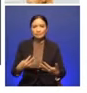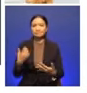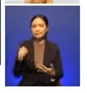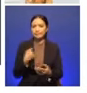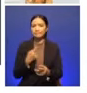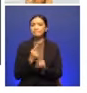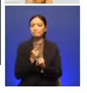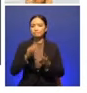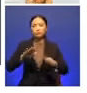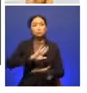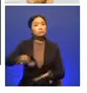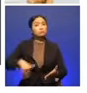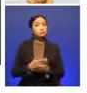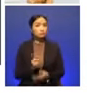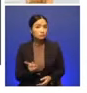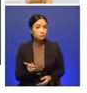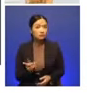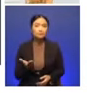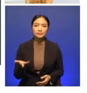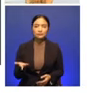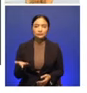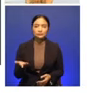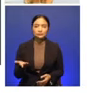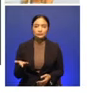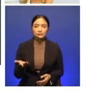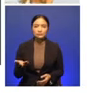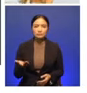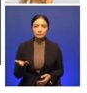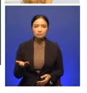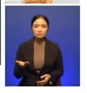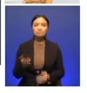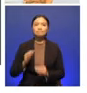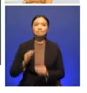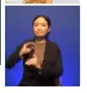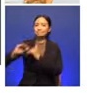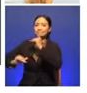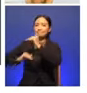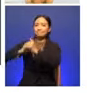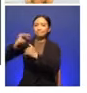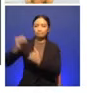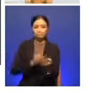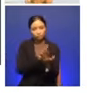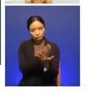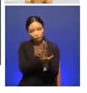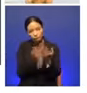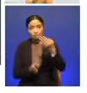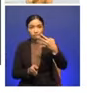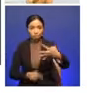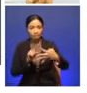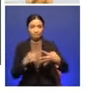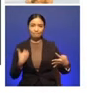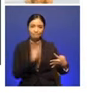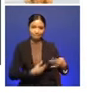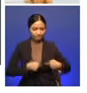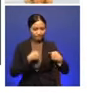เด็กทุกคนที่มีอาสาสมัครเนี่ยมีอัตราในการอะไรพัฒนาการ4ด้านเนี่ยได้อย่างดีคือกายใจนะ